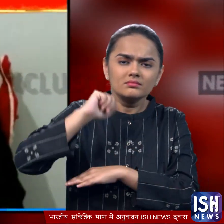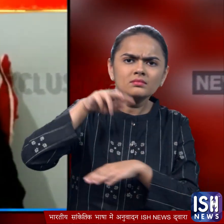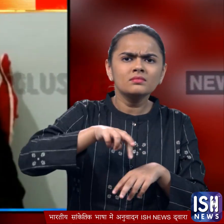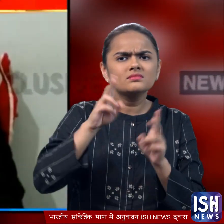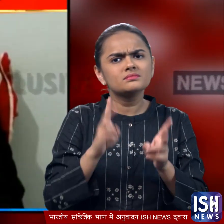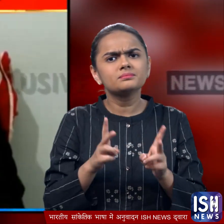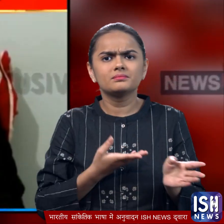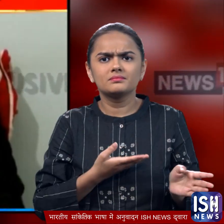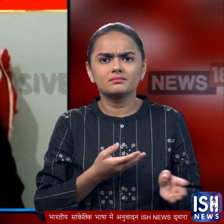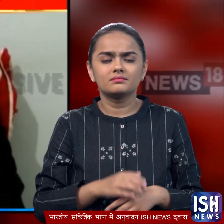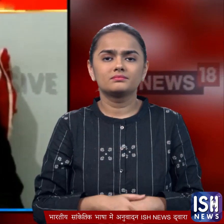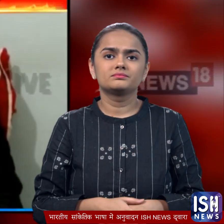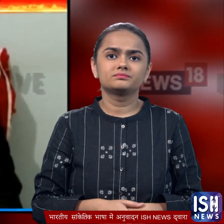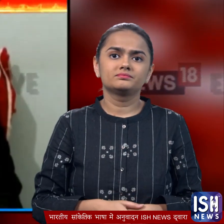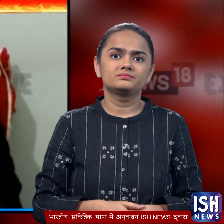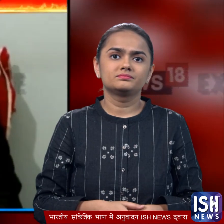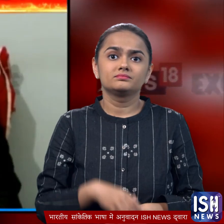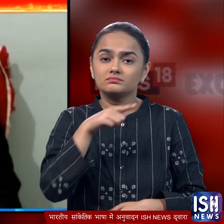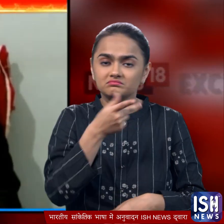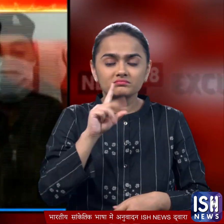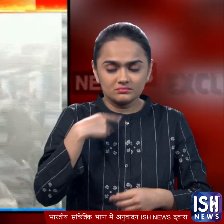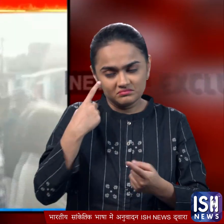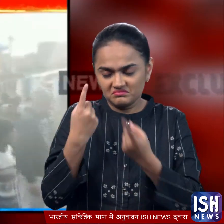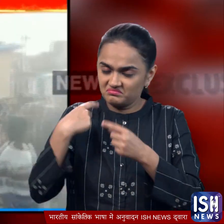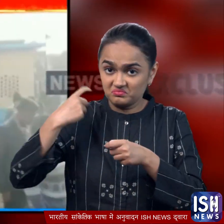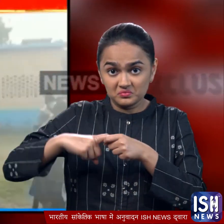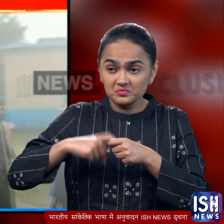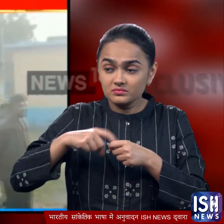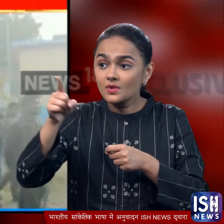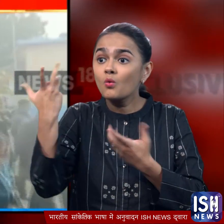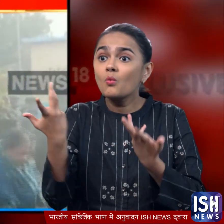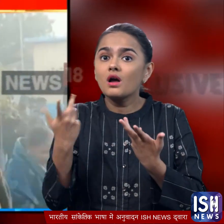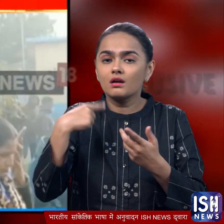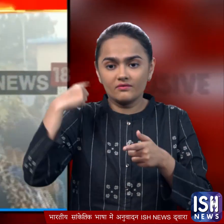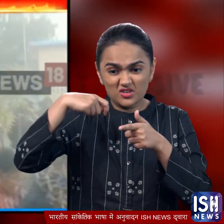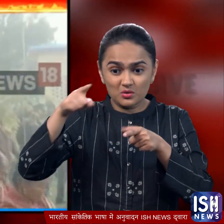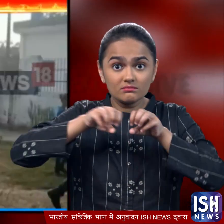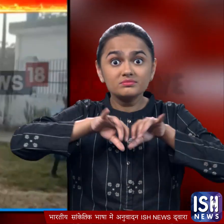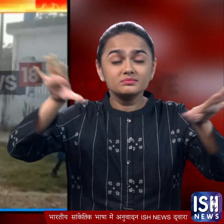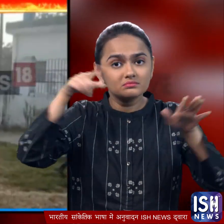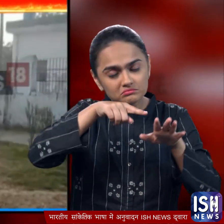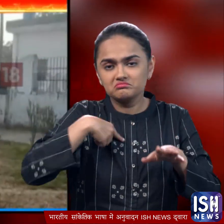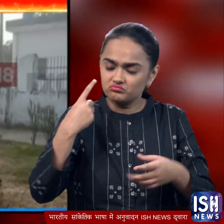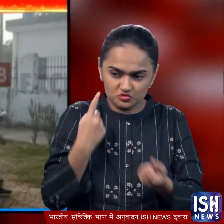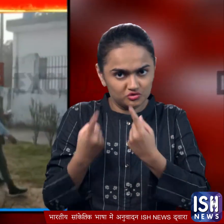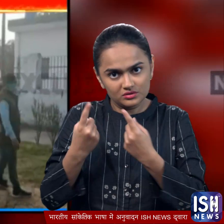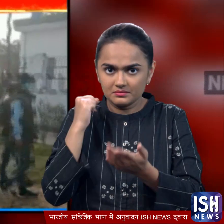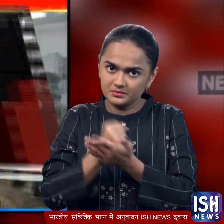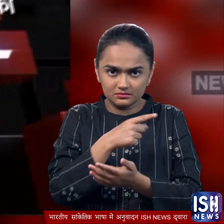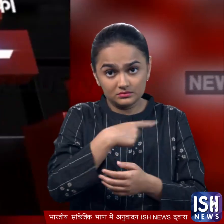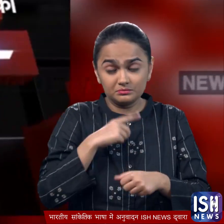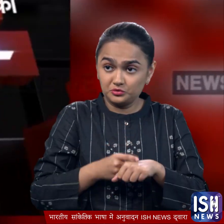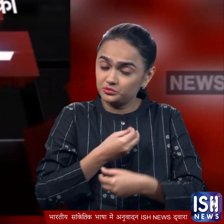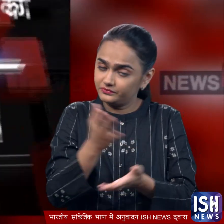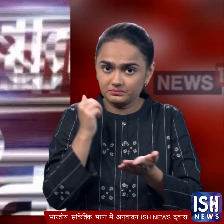के अंतर्गत एफआईआर पंजीकृत कर आवश्यक कार्रवाई की जा रही है। खबर है कि इस कार्यक्रम का वीडियो वायरल होने के बाद चुनाव आयोग की टीम ने इस पर एक्शन